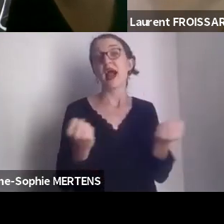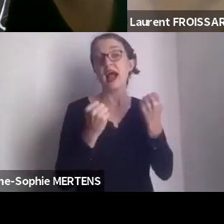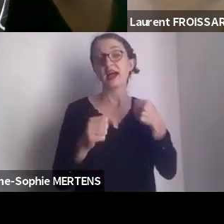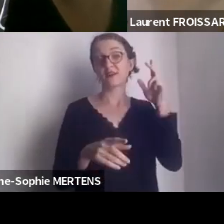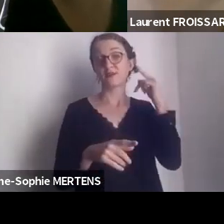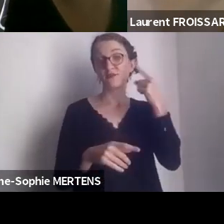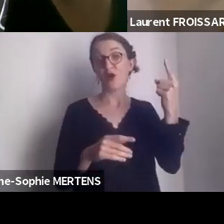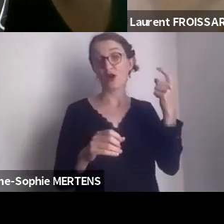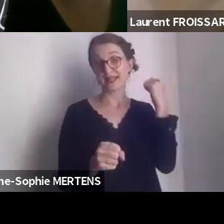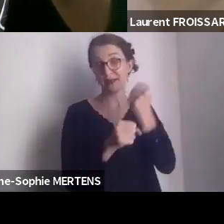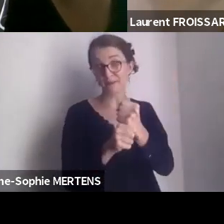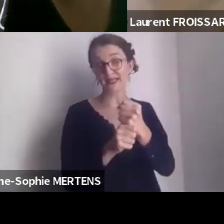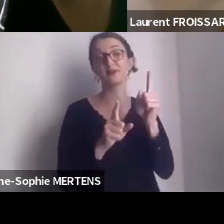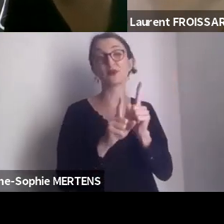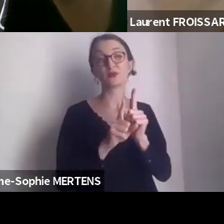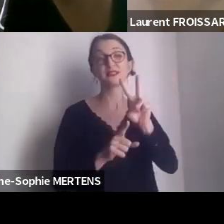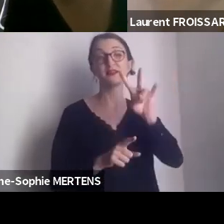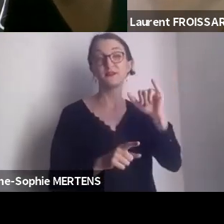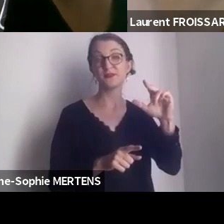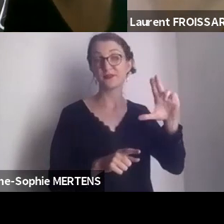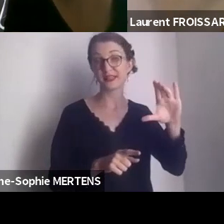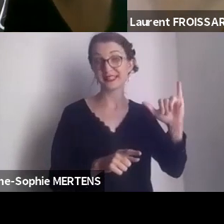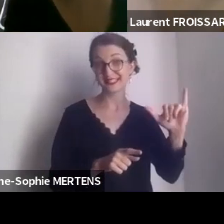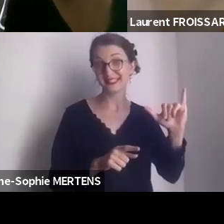Cité, et bien sûr la Fondation